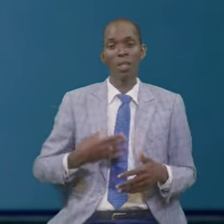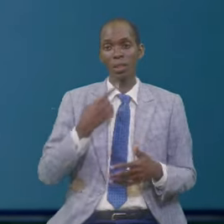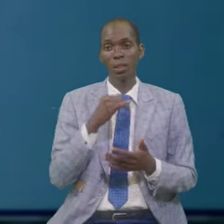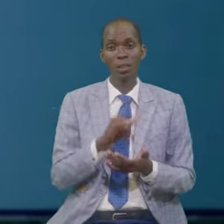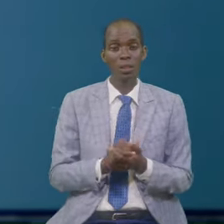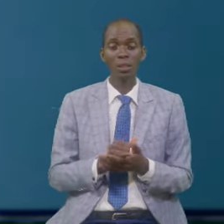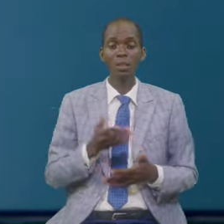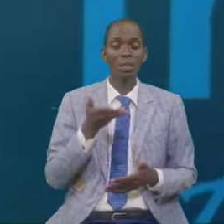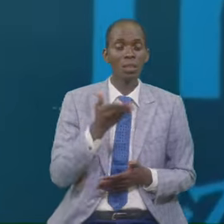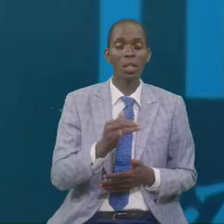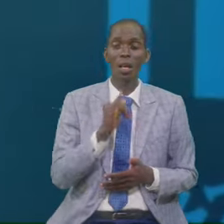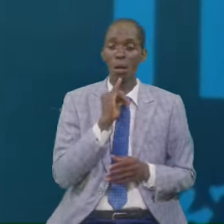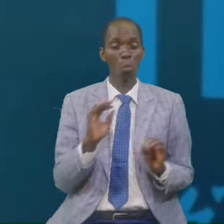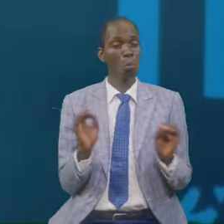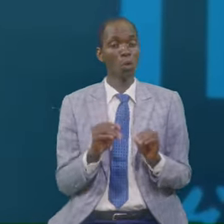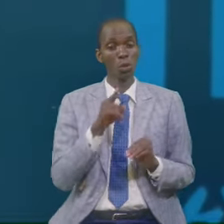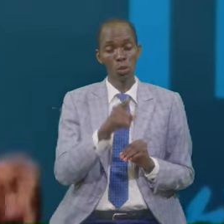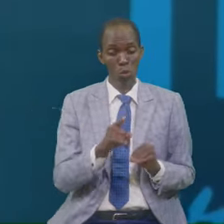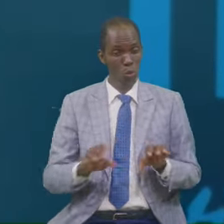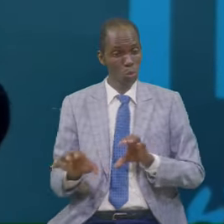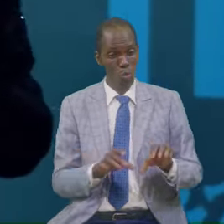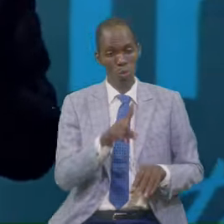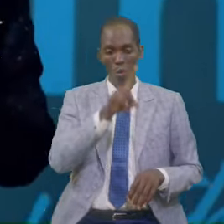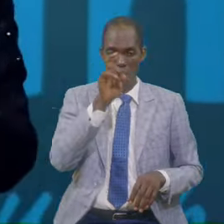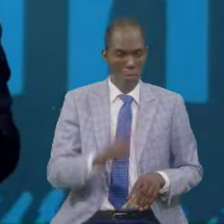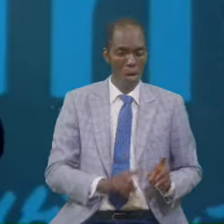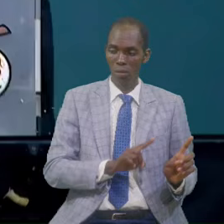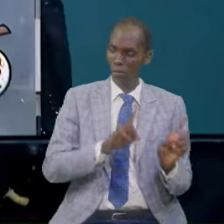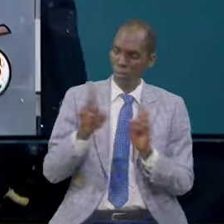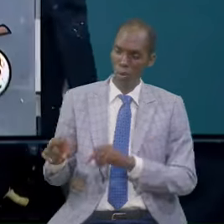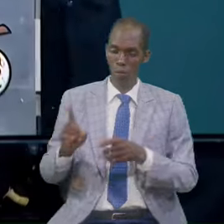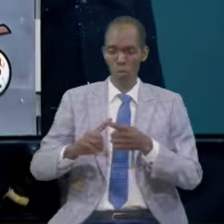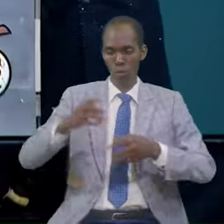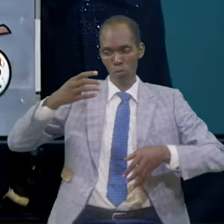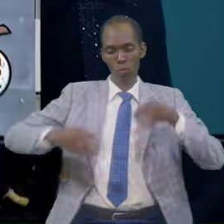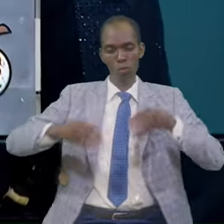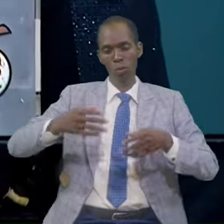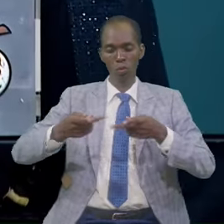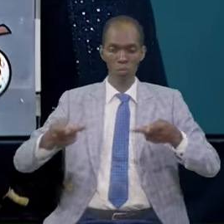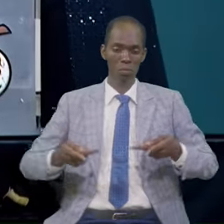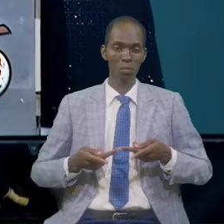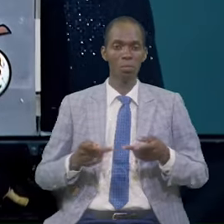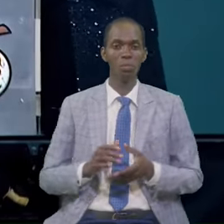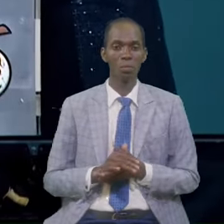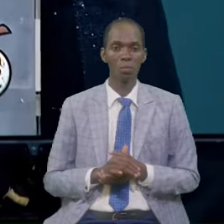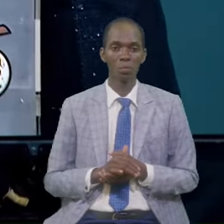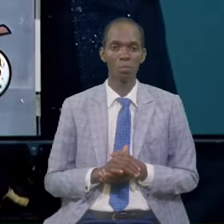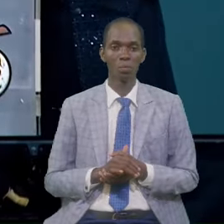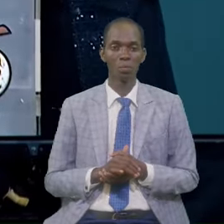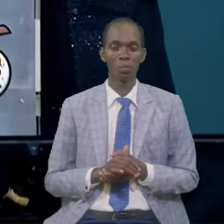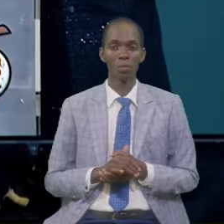do, you will appear before the judge. అతను అంటున్నాడు నీవు ఏం చేయలేవు, న్యాయాధిపతి ముందు కనబడాల్సిందే. You will